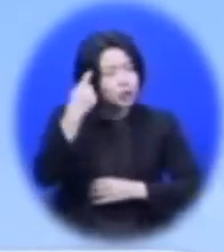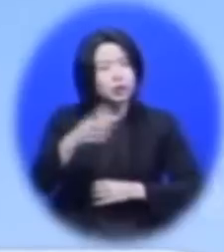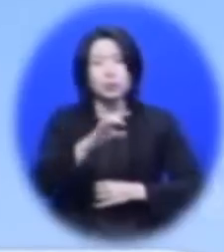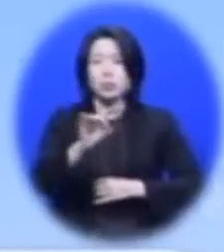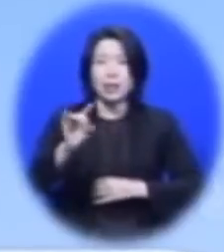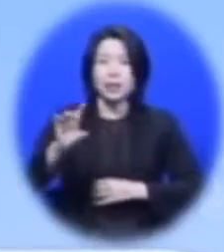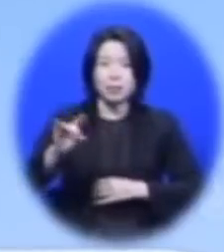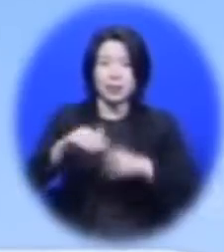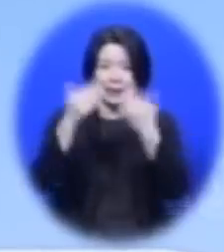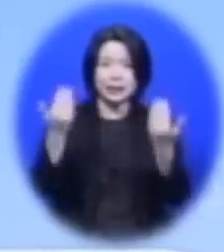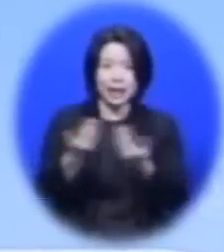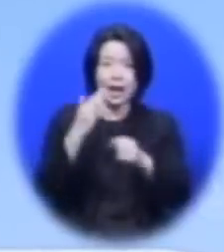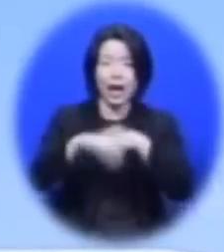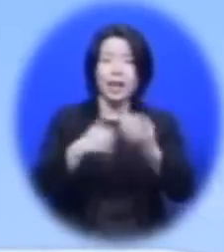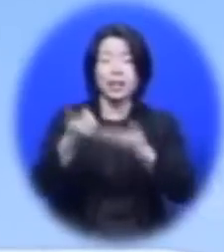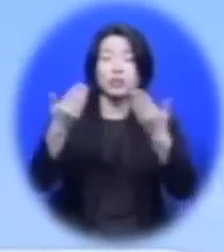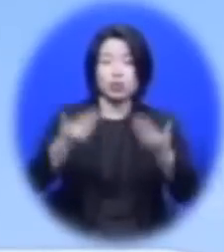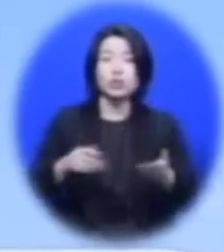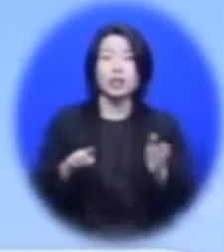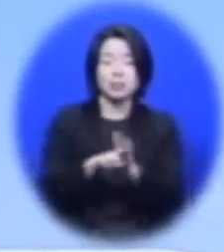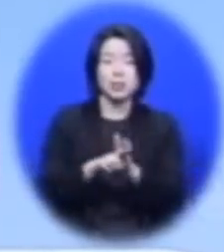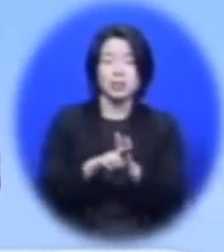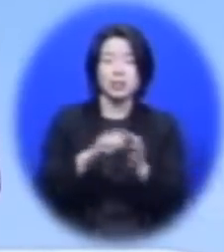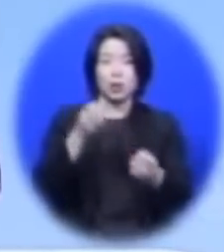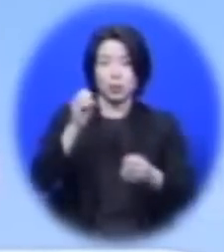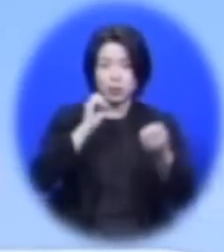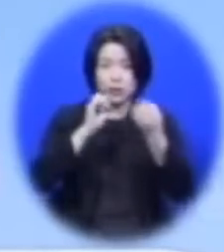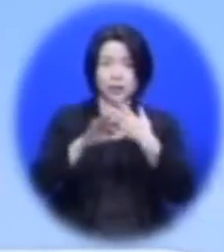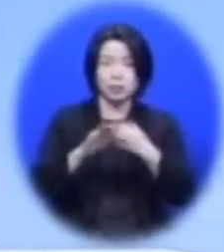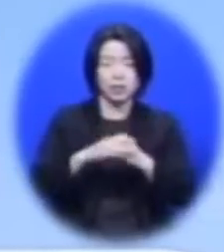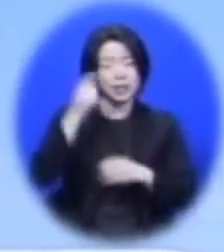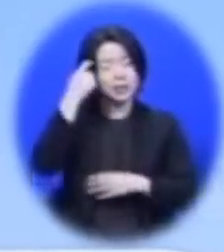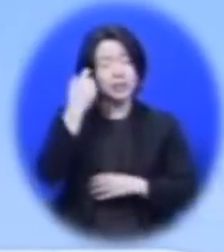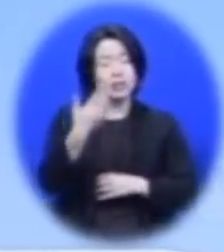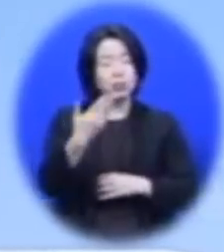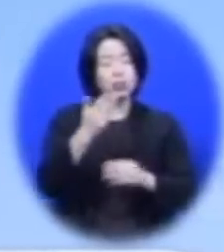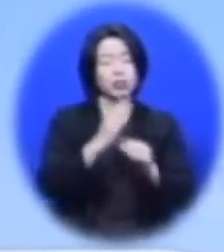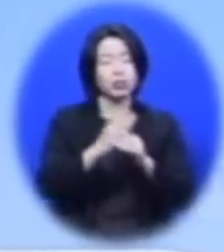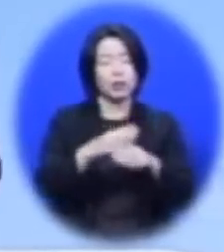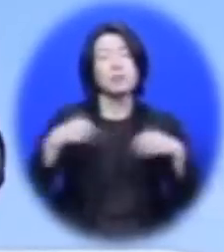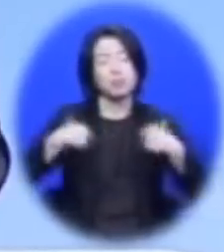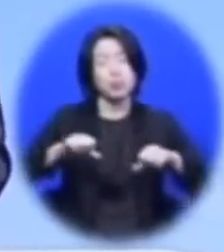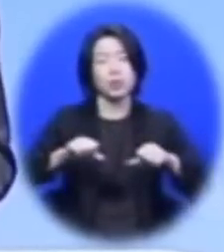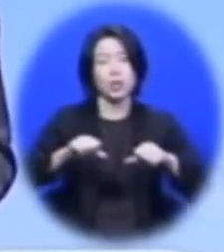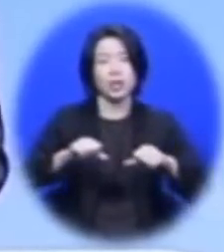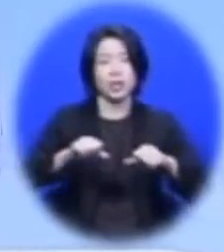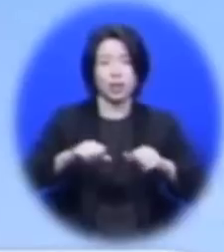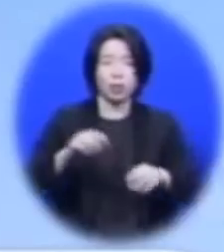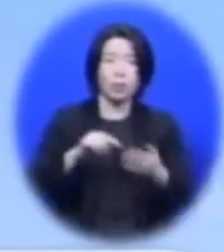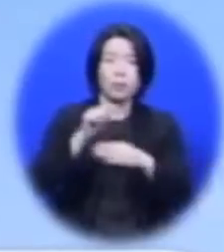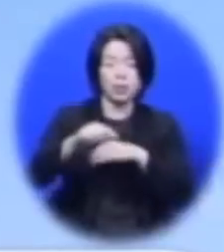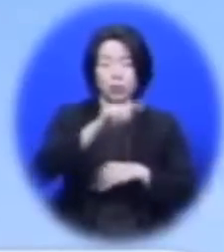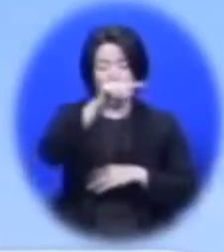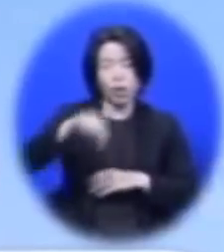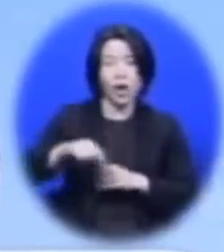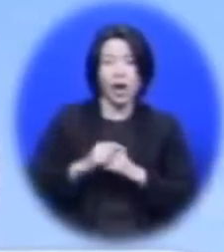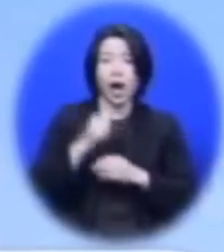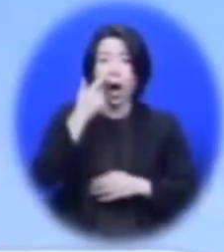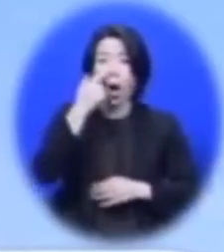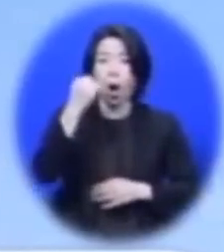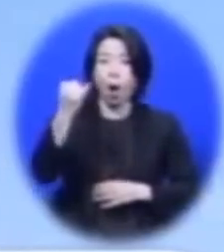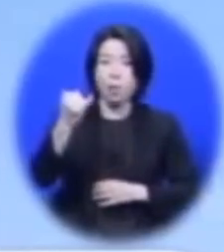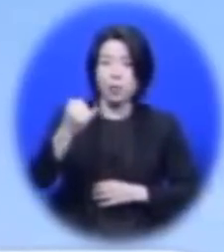믿는다 그러고 그러니 아버지도 나중에는 질문하다가 그만 포기하고 나왔어요.